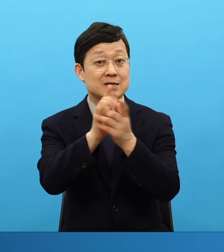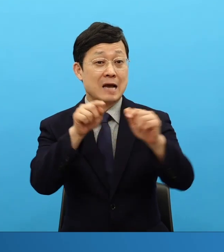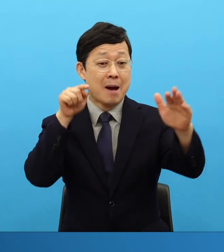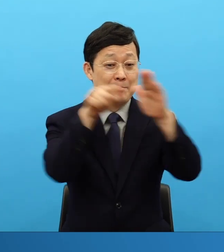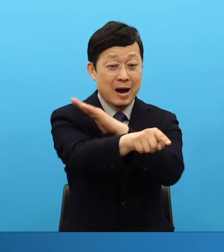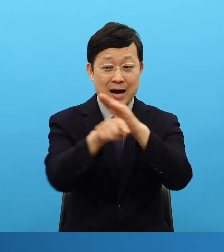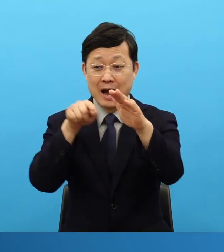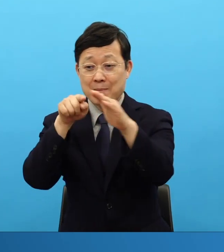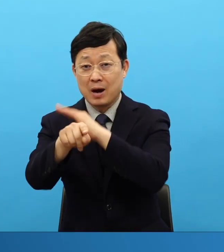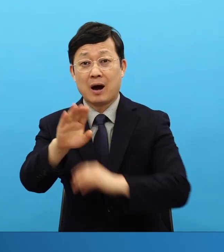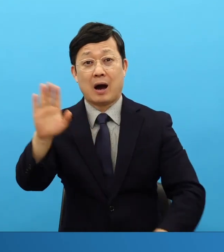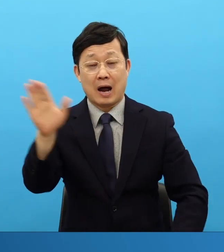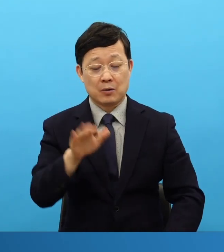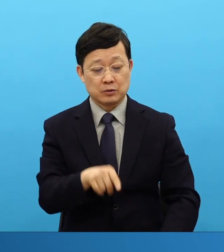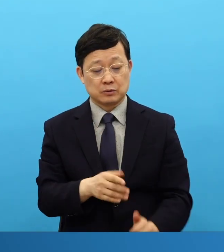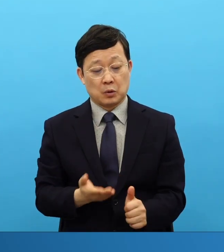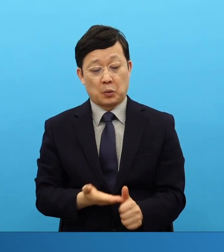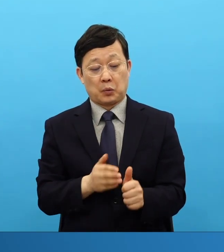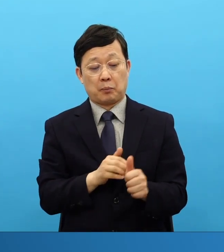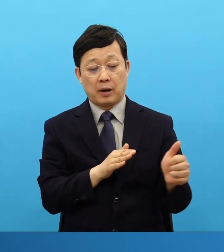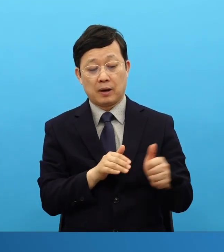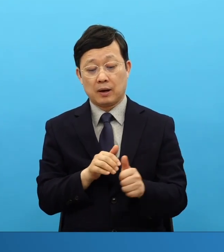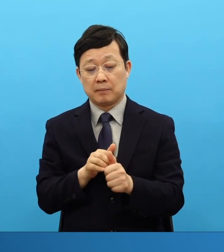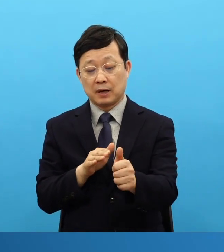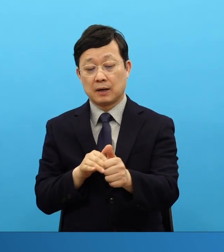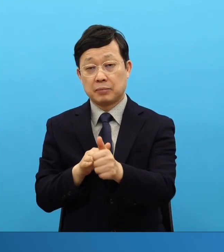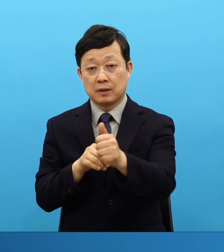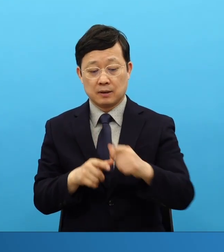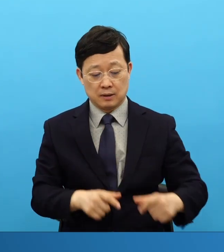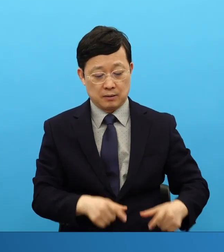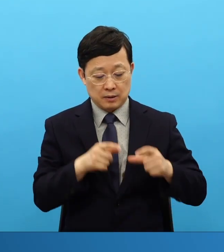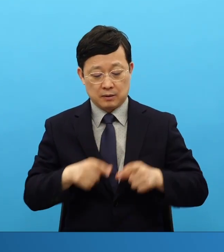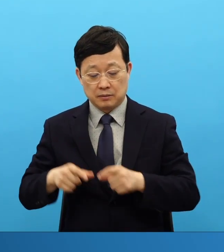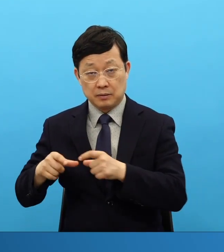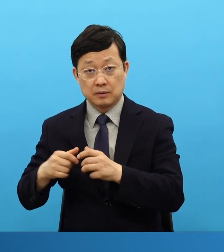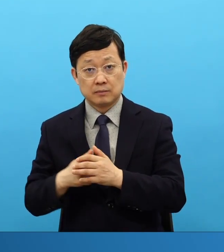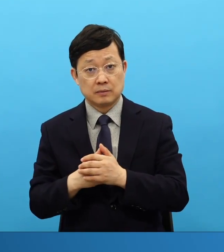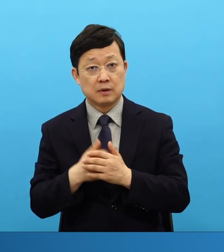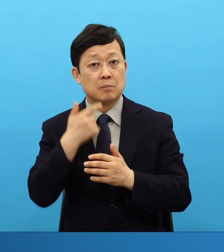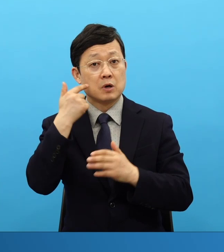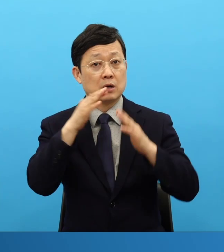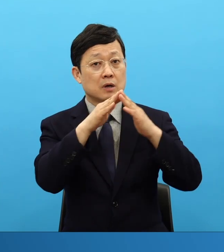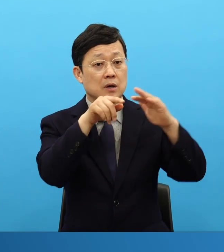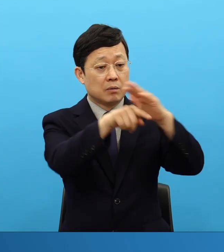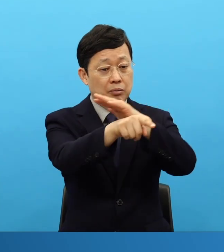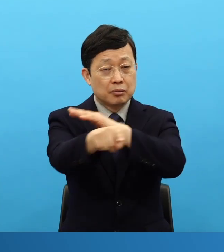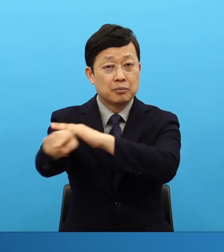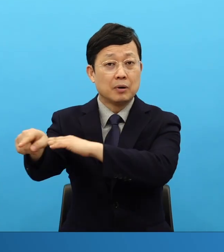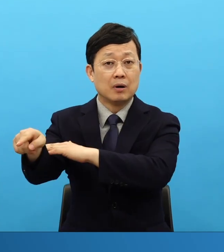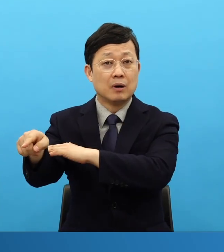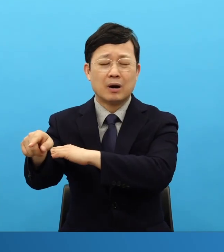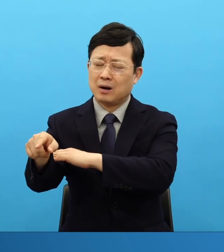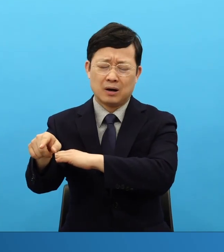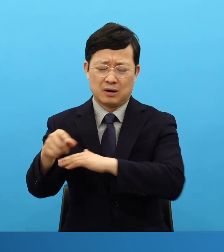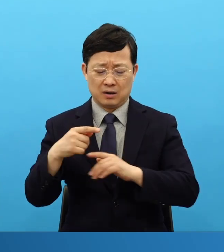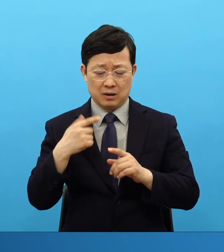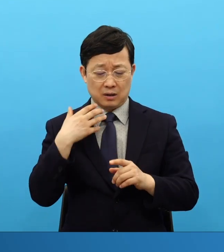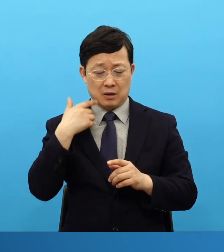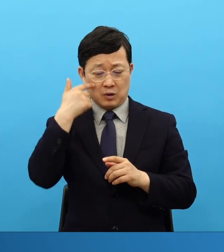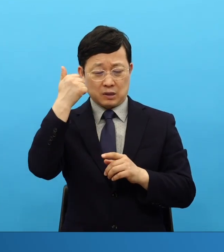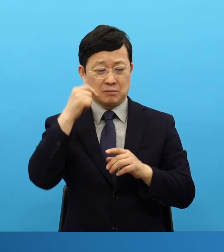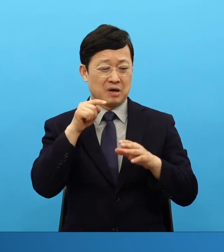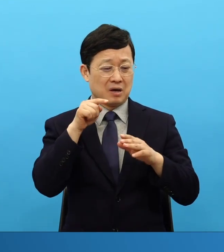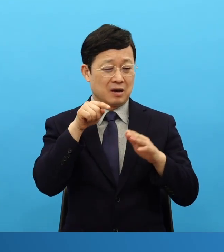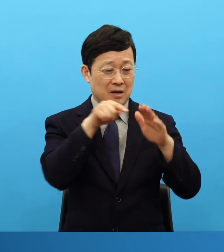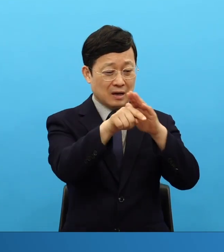don't go out to the field, then things will take place. 하나님 뜻이 목사님이 현장 가더라, 그건 개척해야 되지. 교회가 좀 커지는데 교인 관리해야지 어떻게 그 다닙니까?